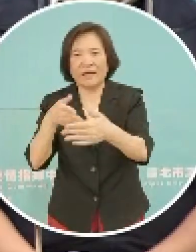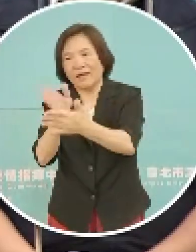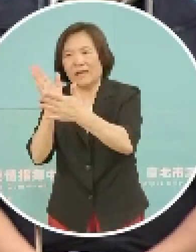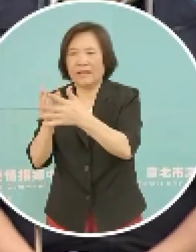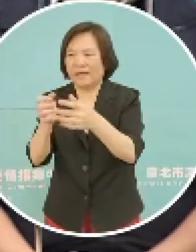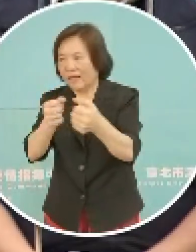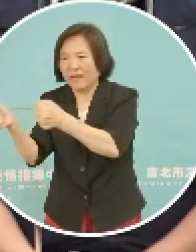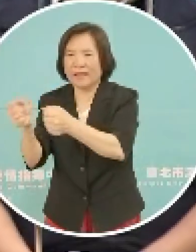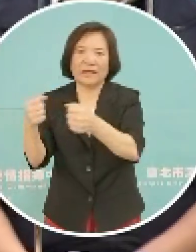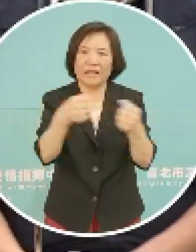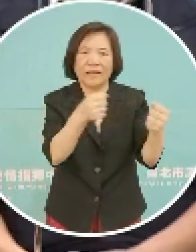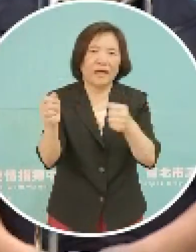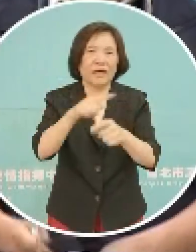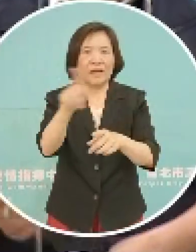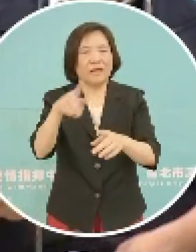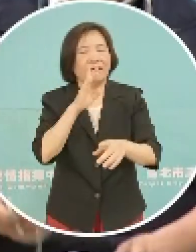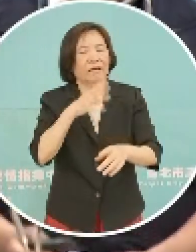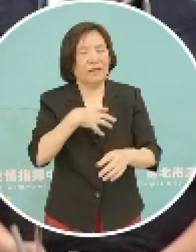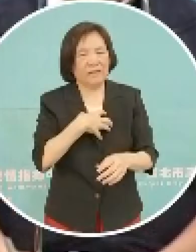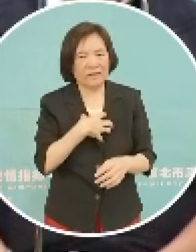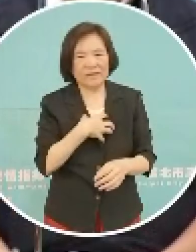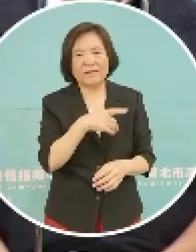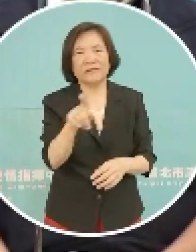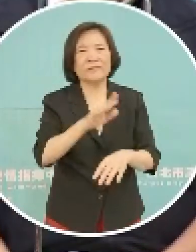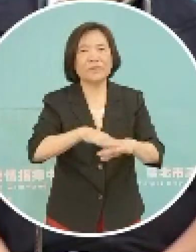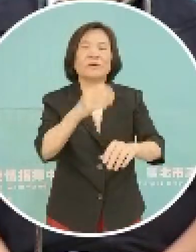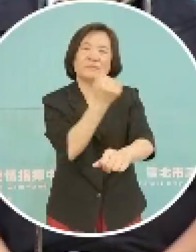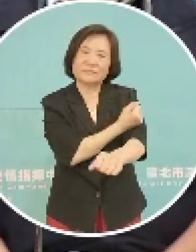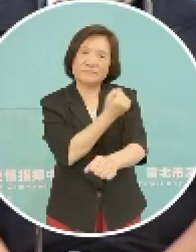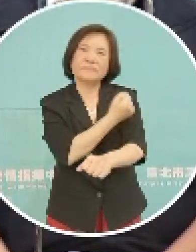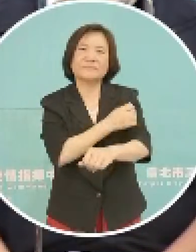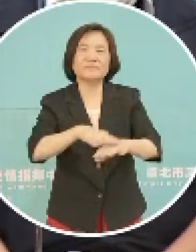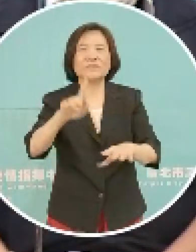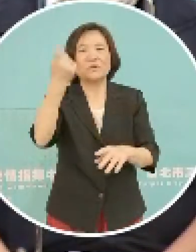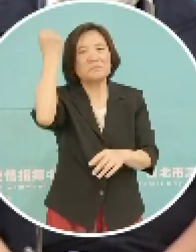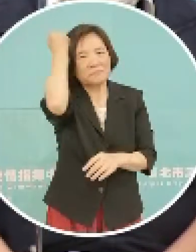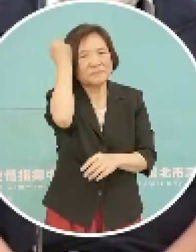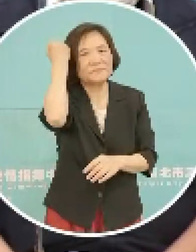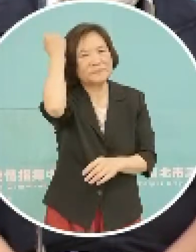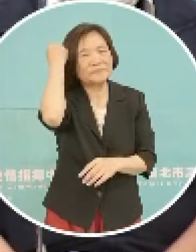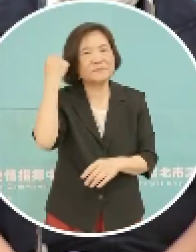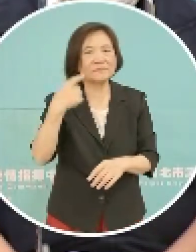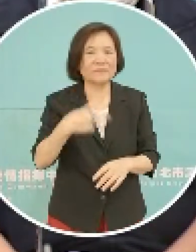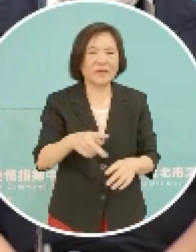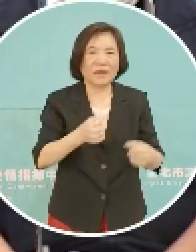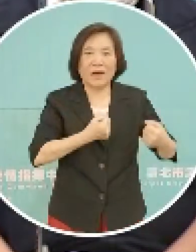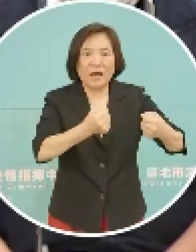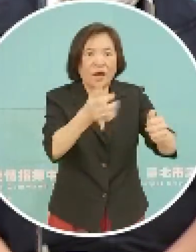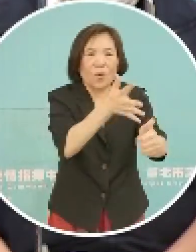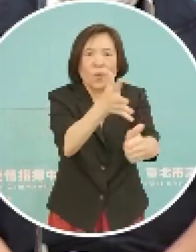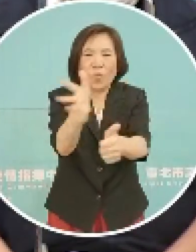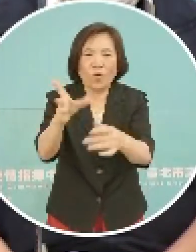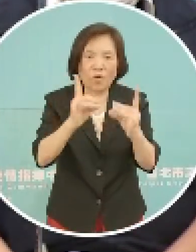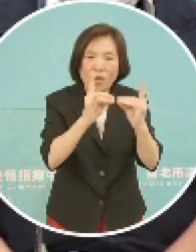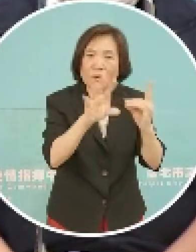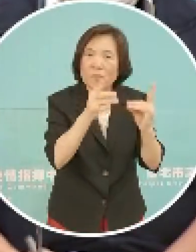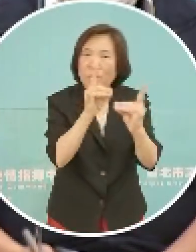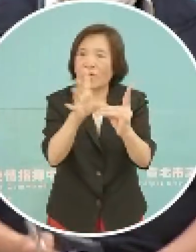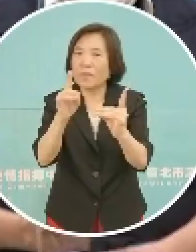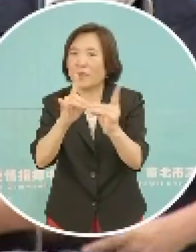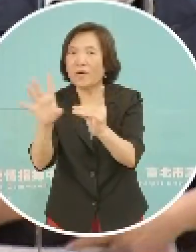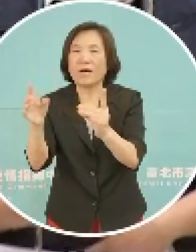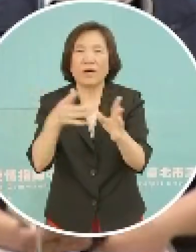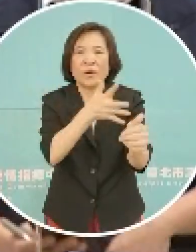20个专责病房到处去问病床，到处跑，就是没有病